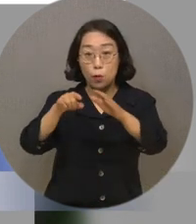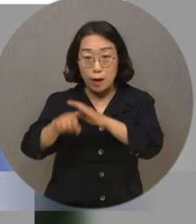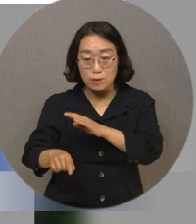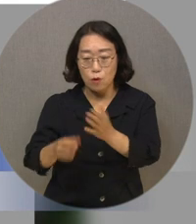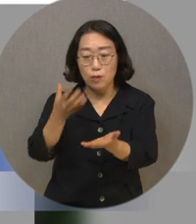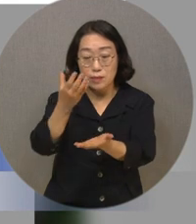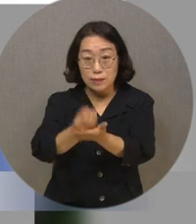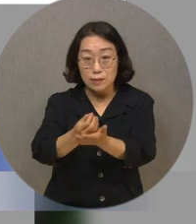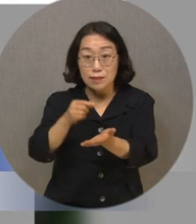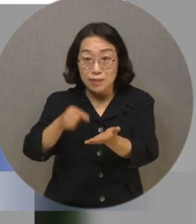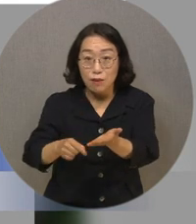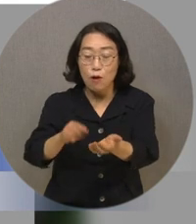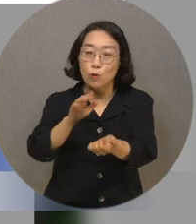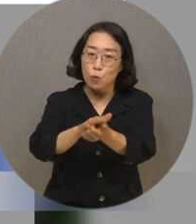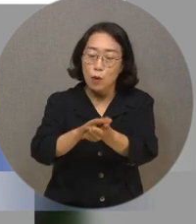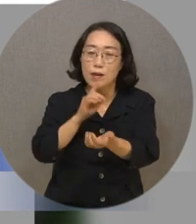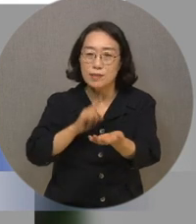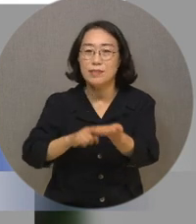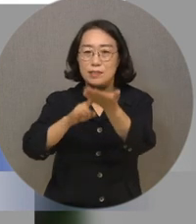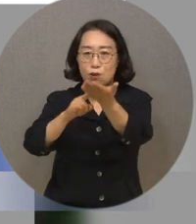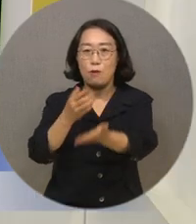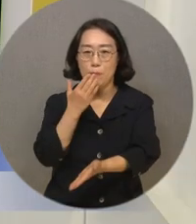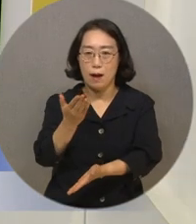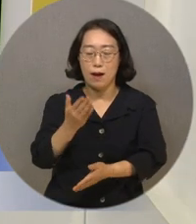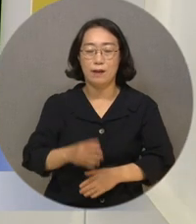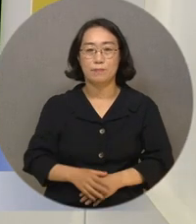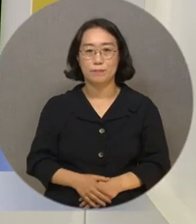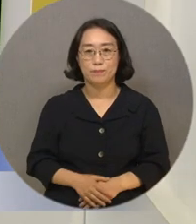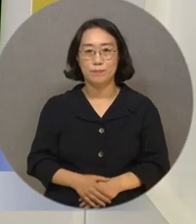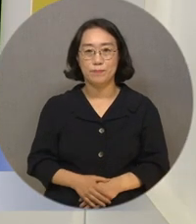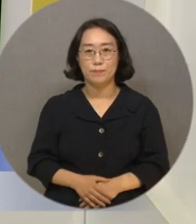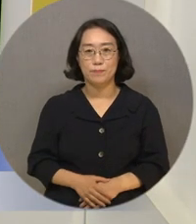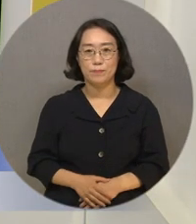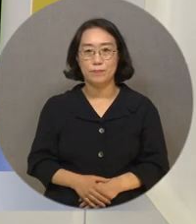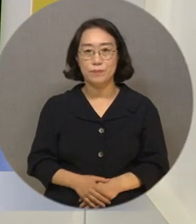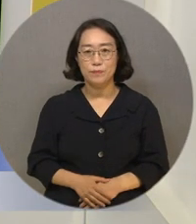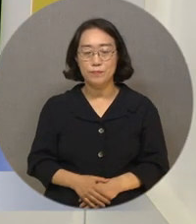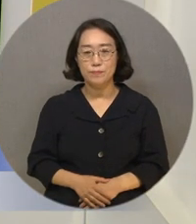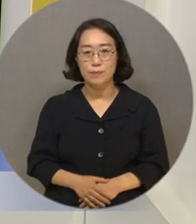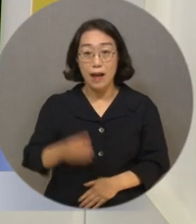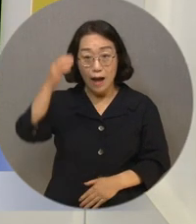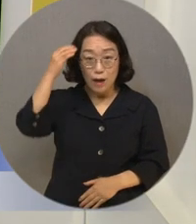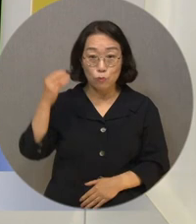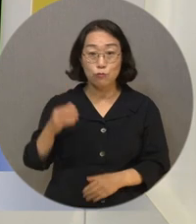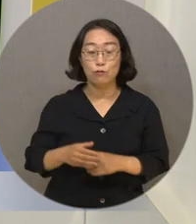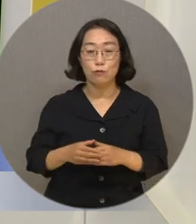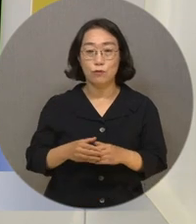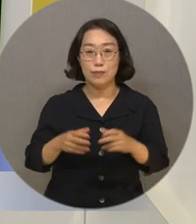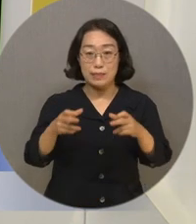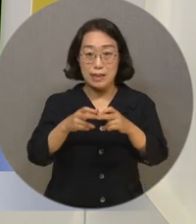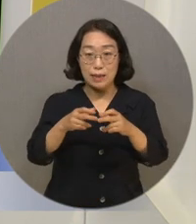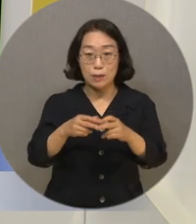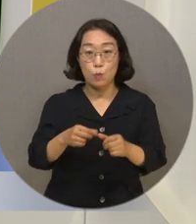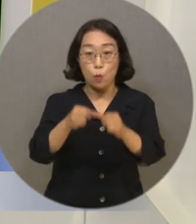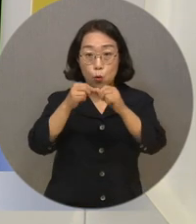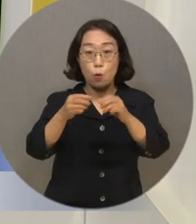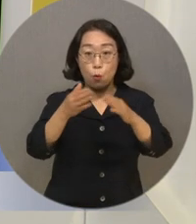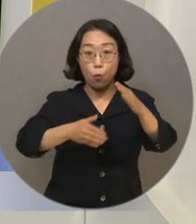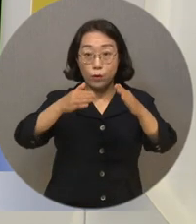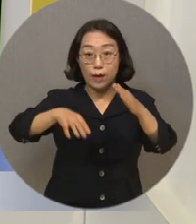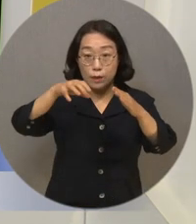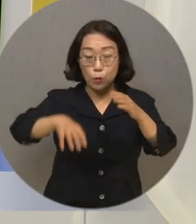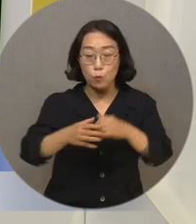이용권을 신청할 수 있도록 했습니다 다음 뉴스입니다 한국장애인고용공단과 강원도